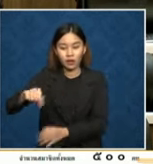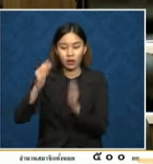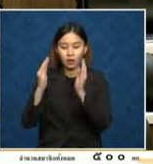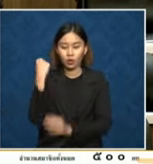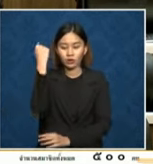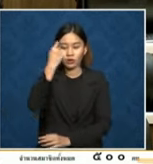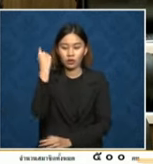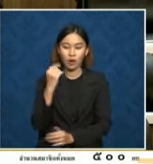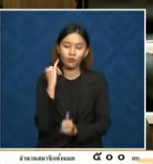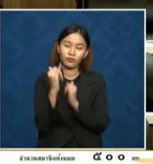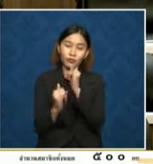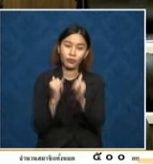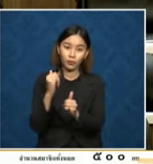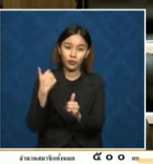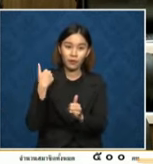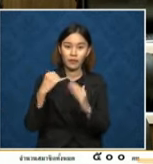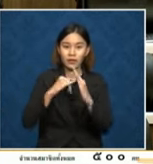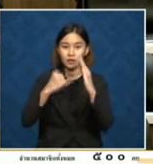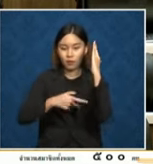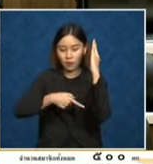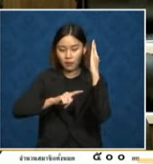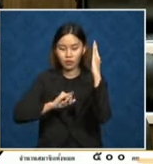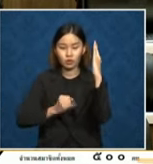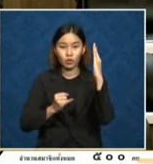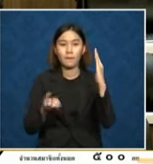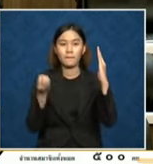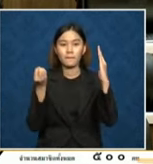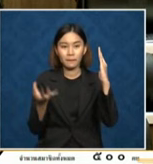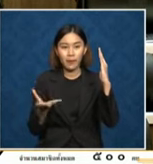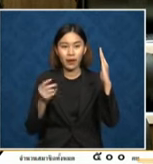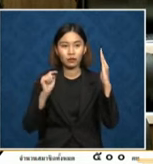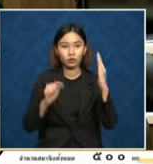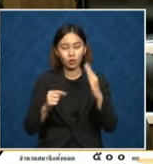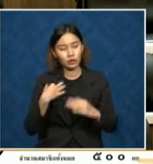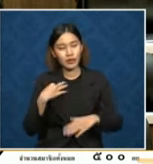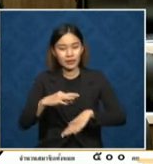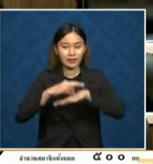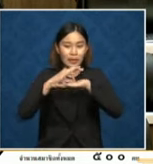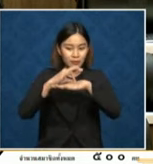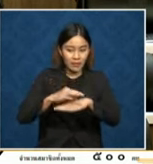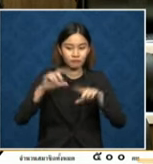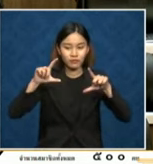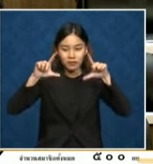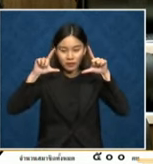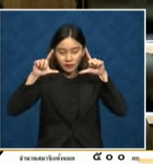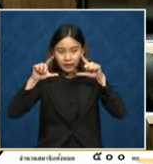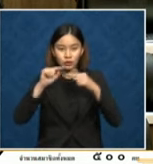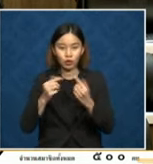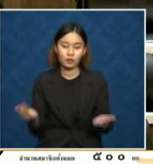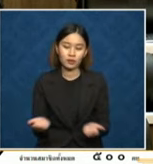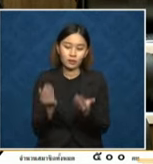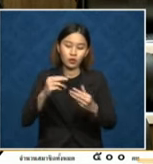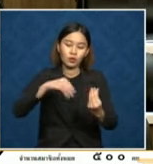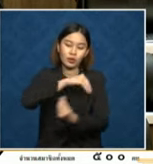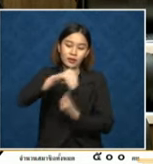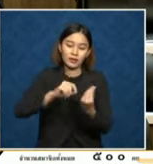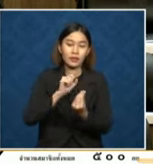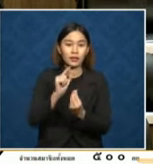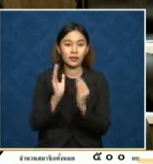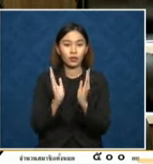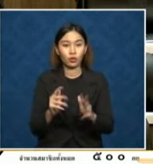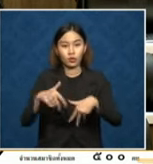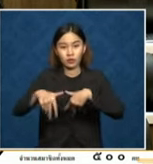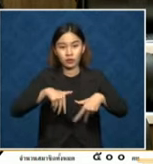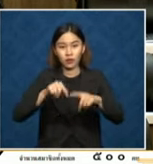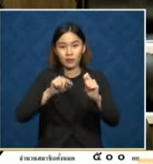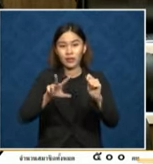องเที่ยวนิยมเข้ามาเที่ยวในจังหวัดประจวบคีรีขันธ์เป็นอย่างมากครับเป็นจุดเช็คอินและเป็นแลนด์มาร์คเป็นการกระตุ้นเศรษฐกิจให้พี่น้องใน